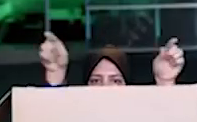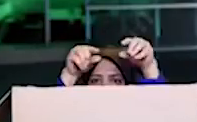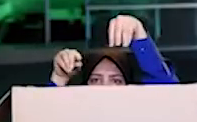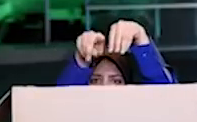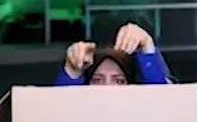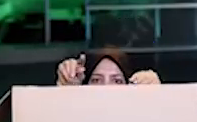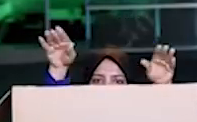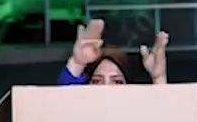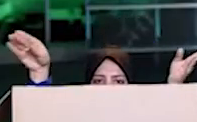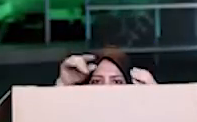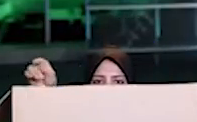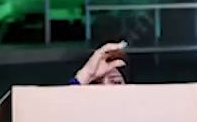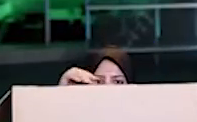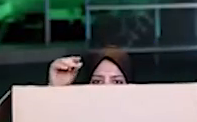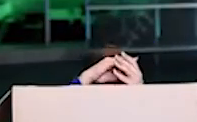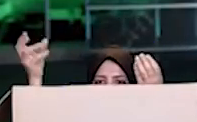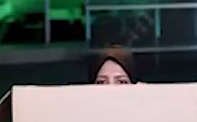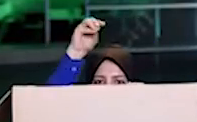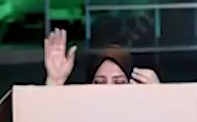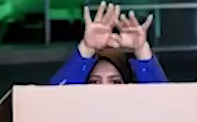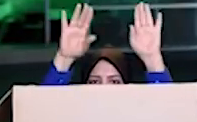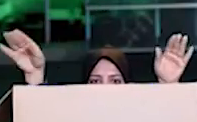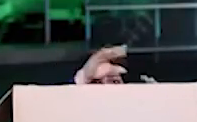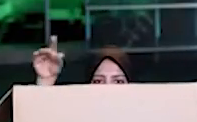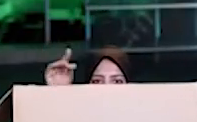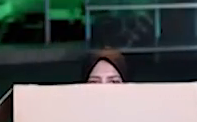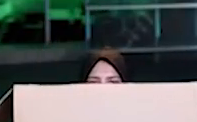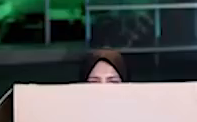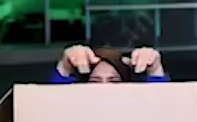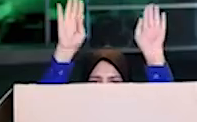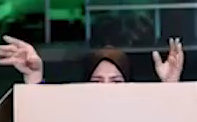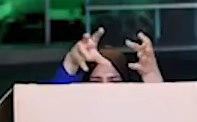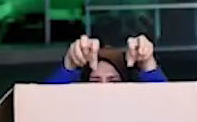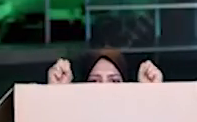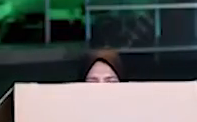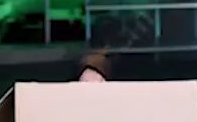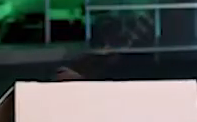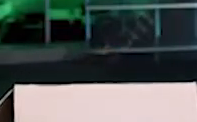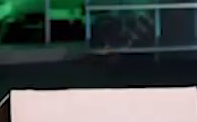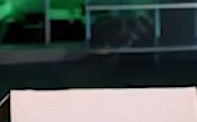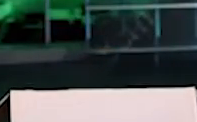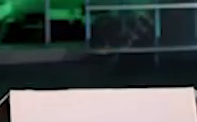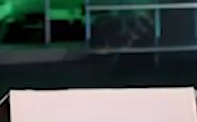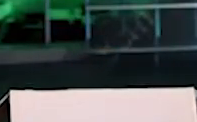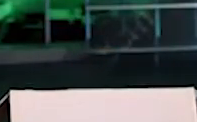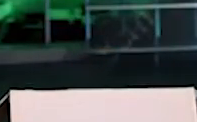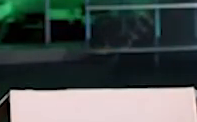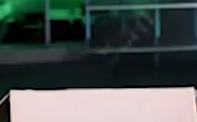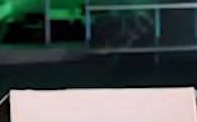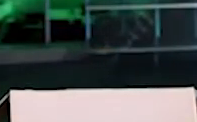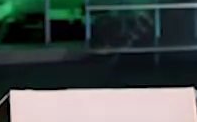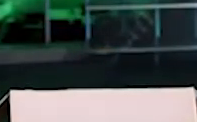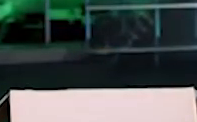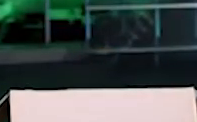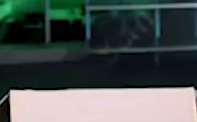با سیم خاردار از دست ساقیان، جانیان و قاریان محافظت نمایید. چند ساله تو اموجان؟